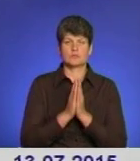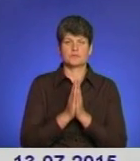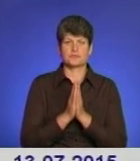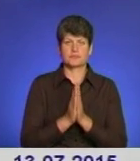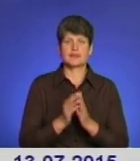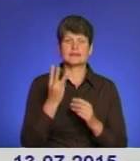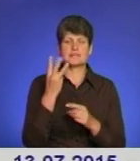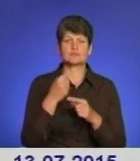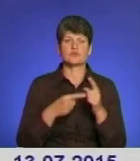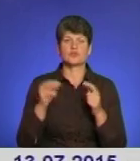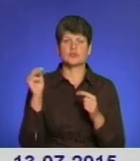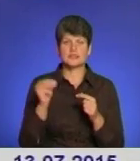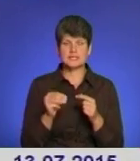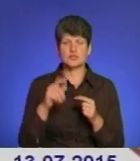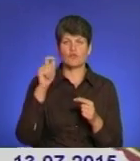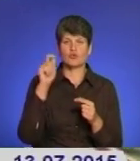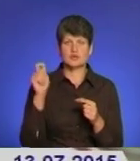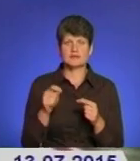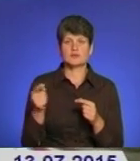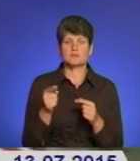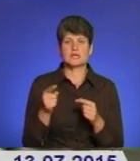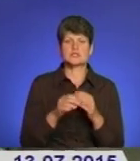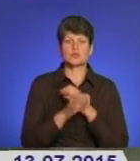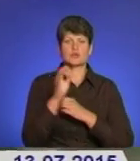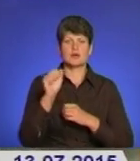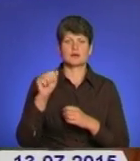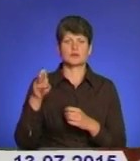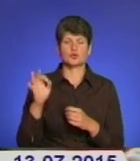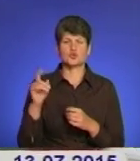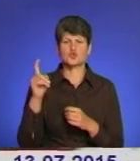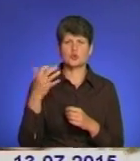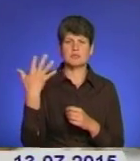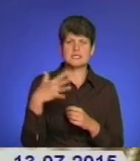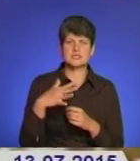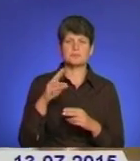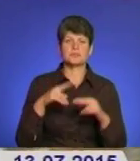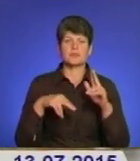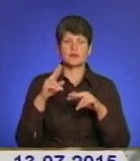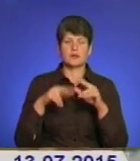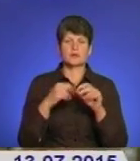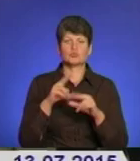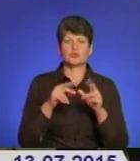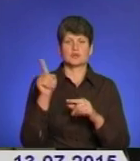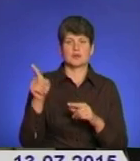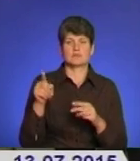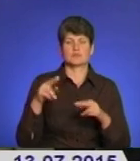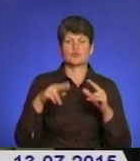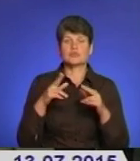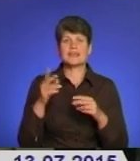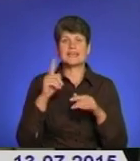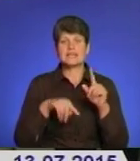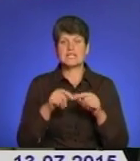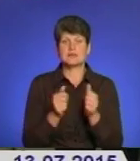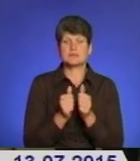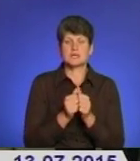3,5 тисячі вояків з Тернопільщини на сході в АТО. 150 будівельників зводять там фортифікаційні споруди. Рідні, близькі і